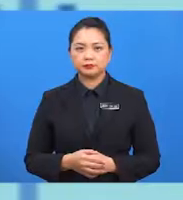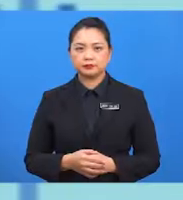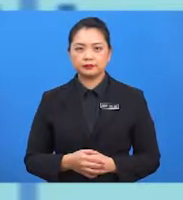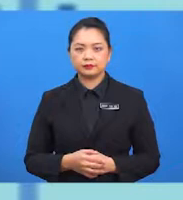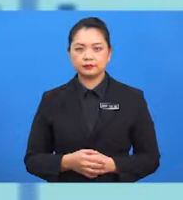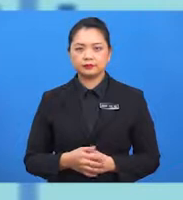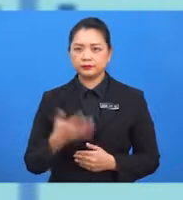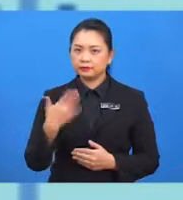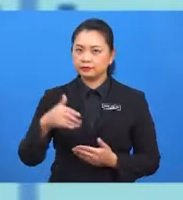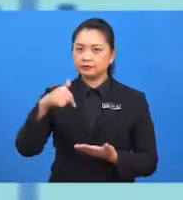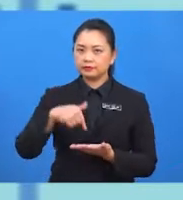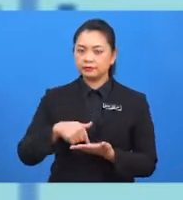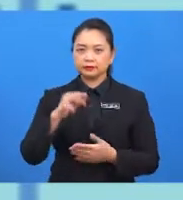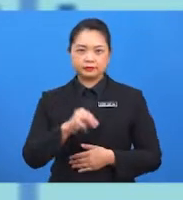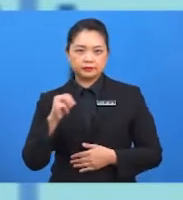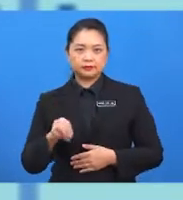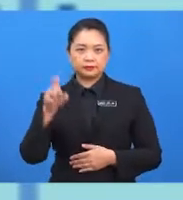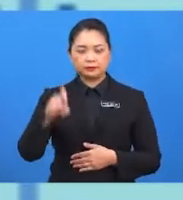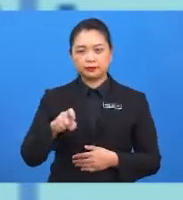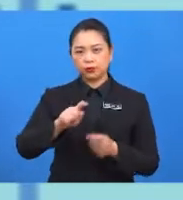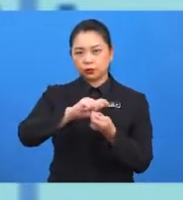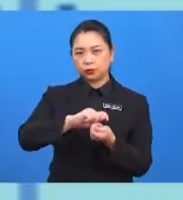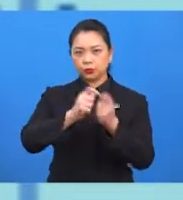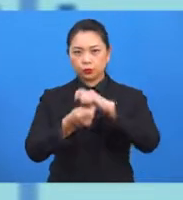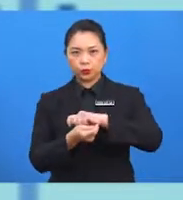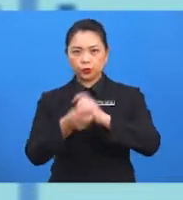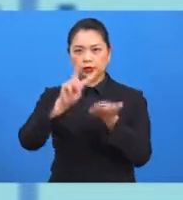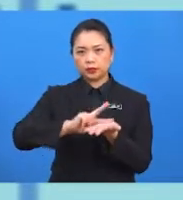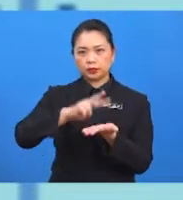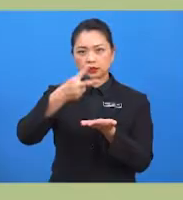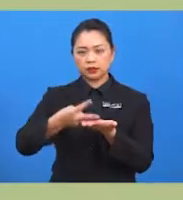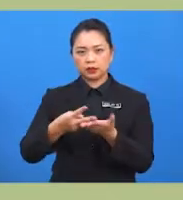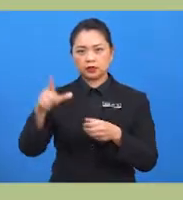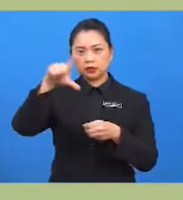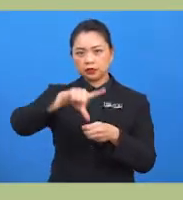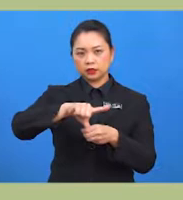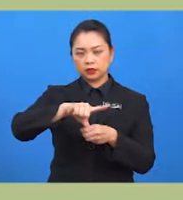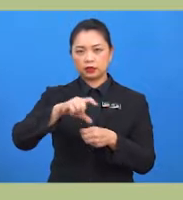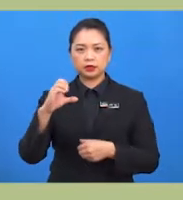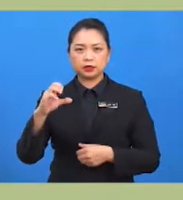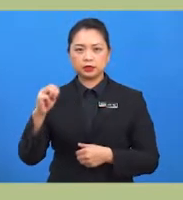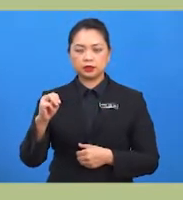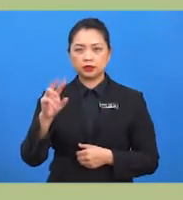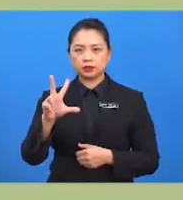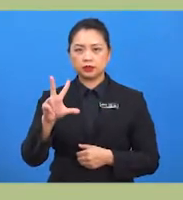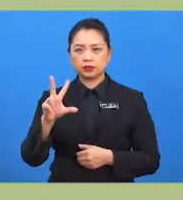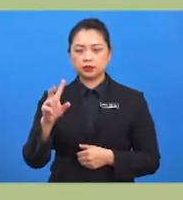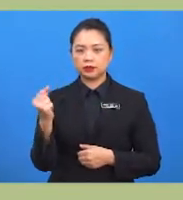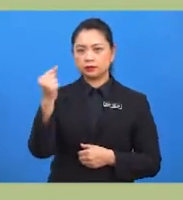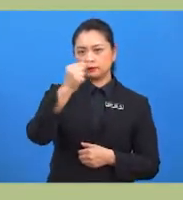seterusnya murid-murid perlu menukarkan isipadu larutan daripada cm padu